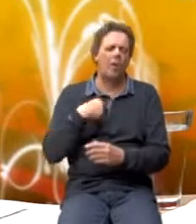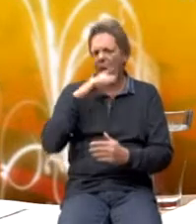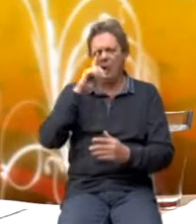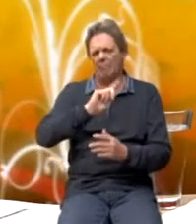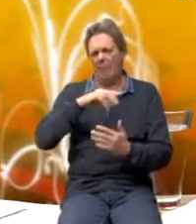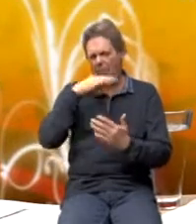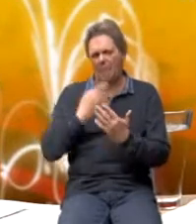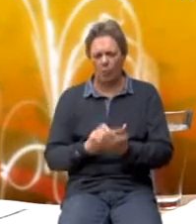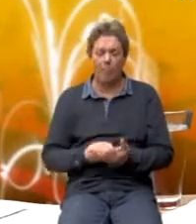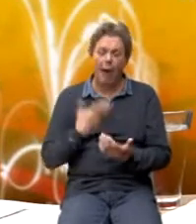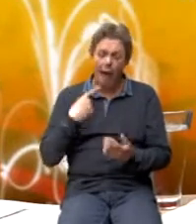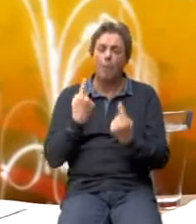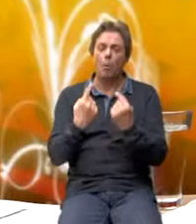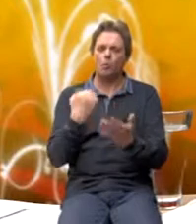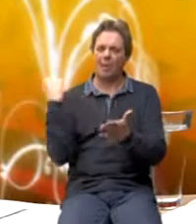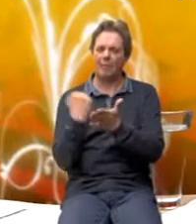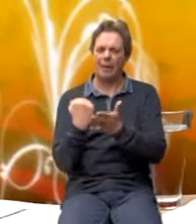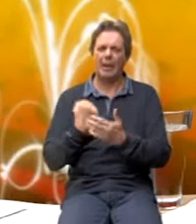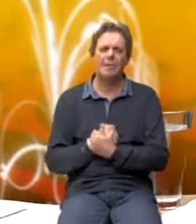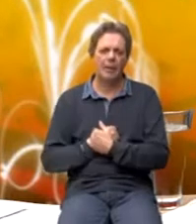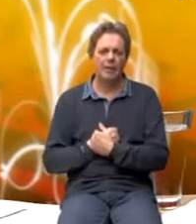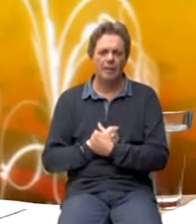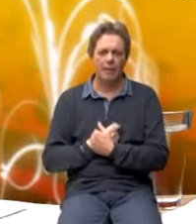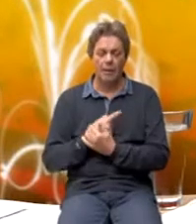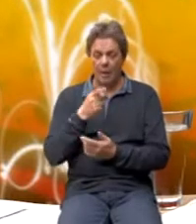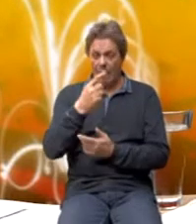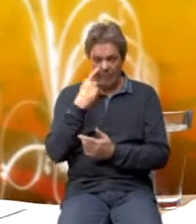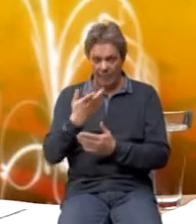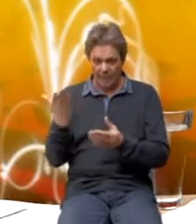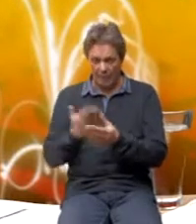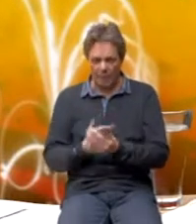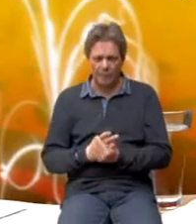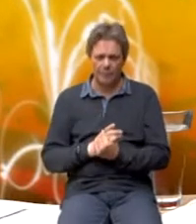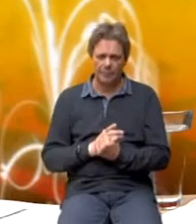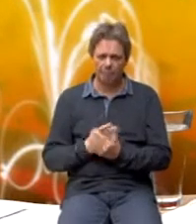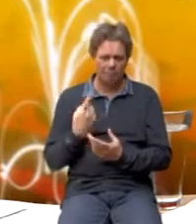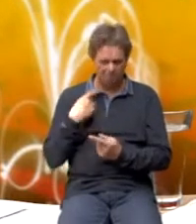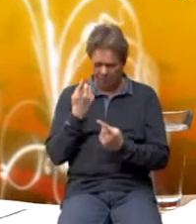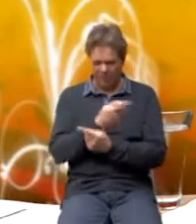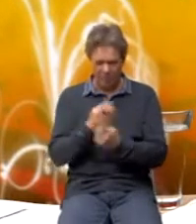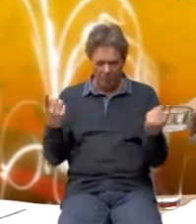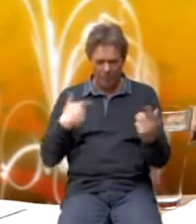imaju te deklaracije. E sad, vidjeli ste prilog. Kad vi pogledate taj